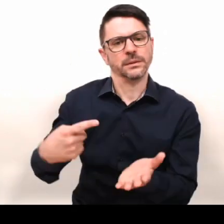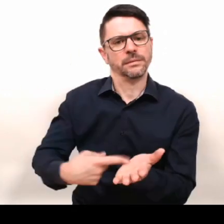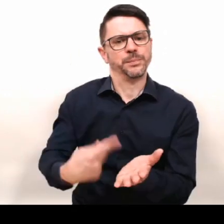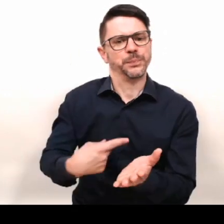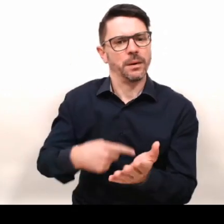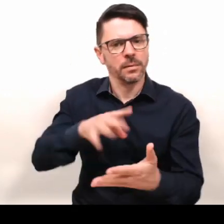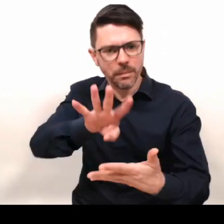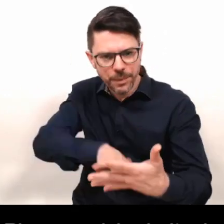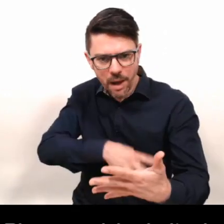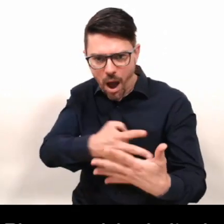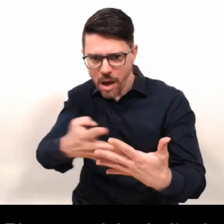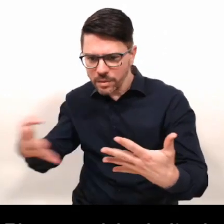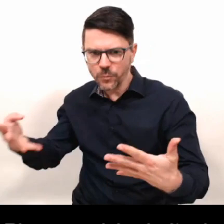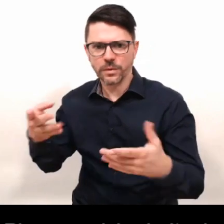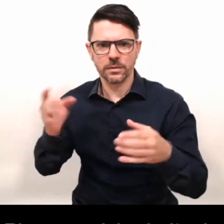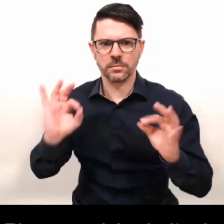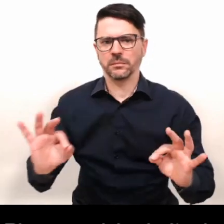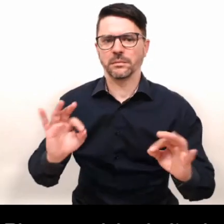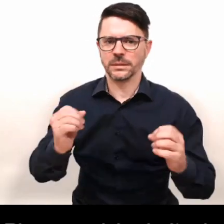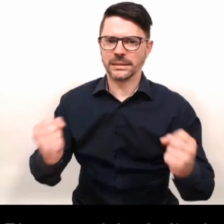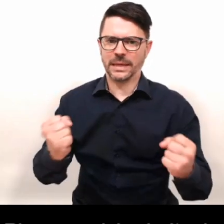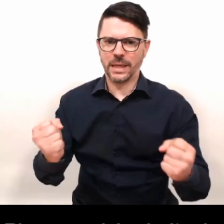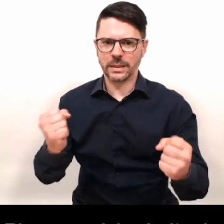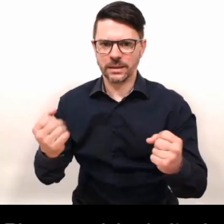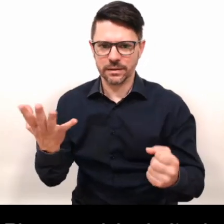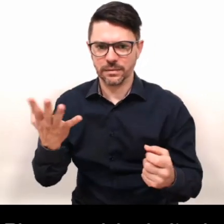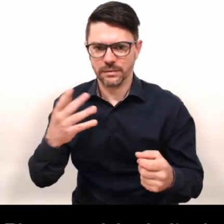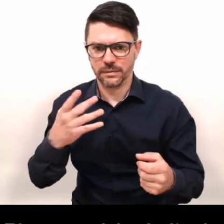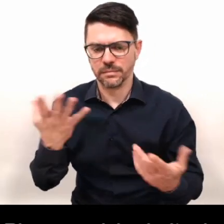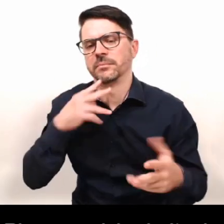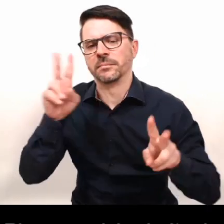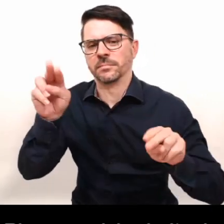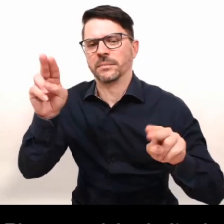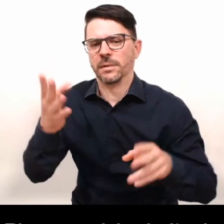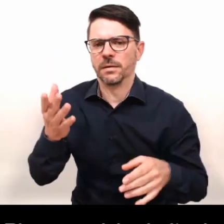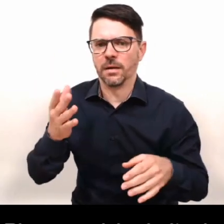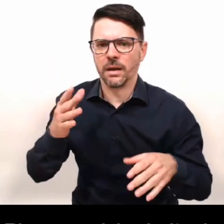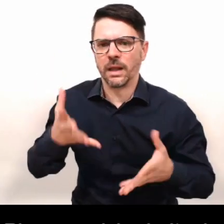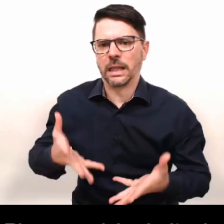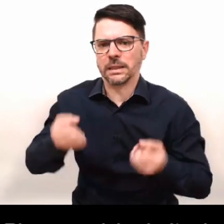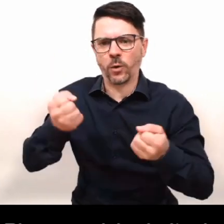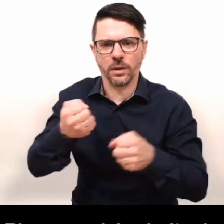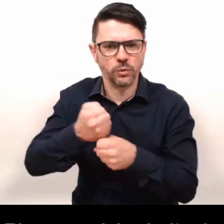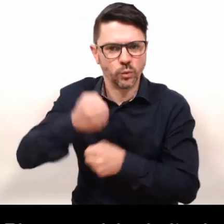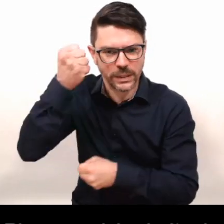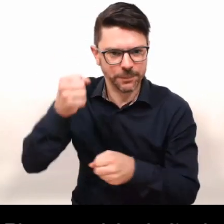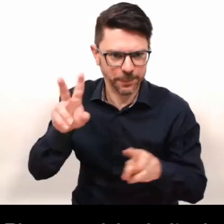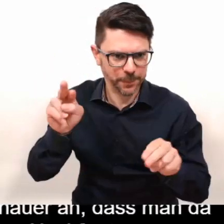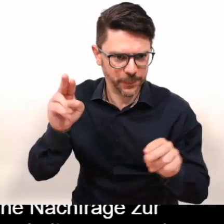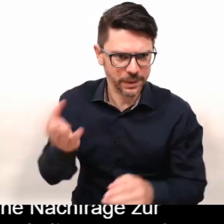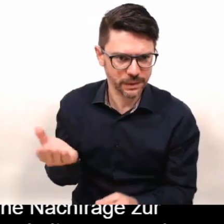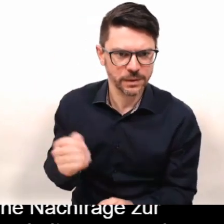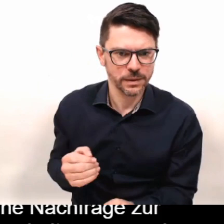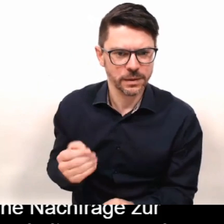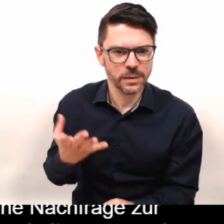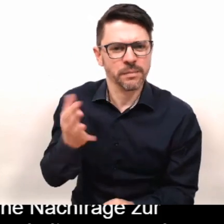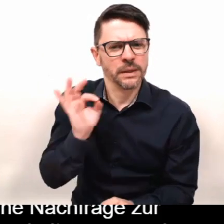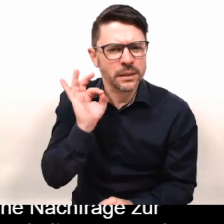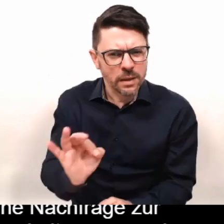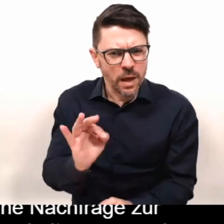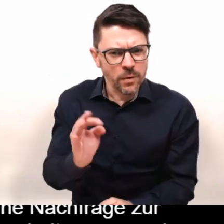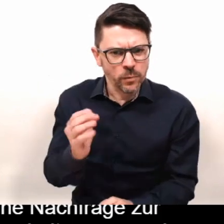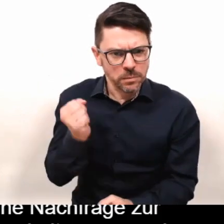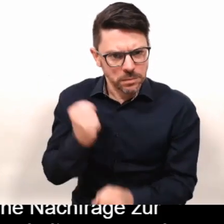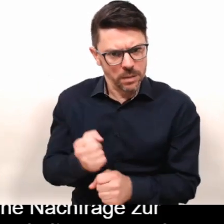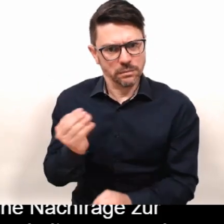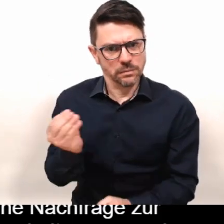vielleicht noch zusätzliche Hilfen leisten könnte. Und noch eine Nachfrage zur Gastronomie. Wie sollen sich den Gastronomen verhalten, wenn jetzt eine Gruppe von